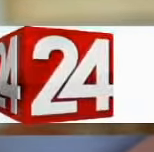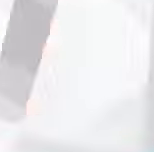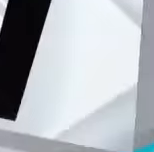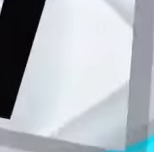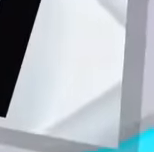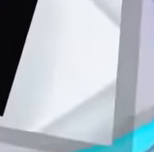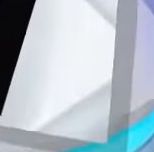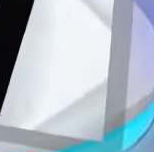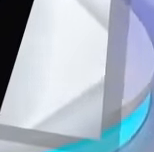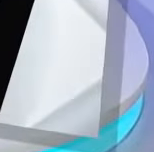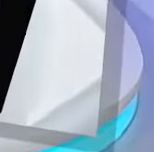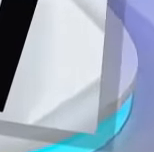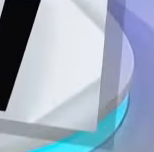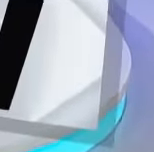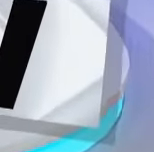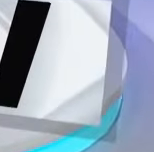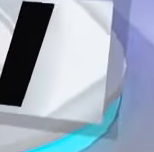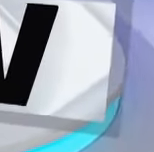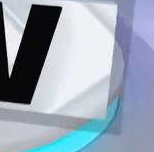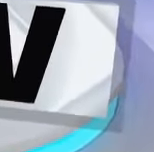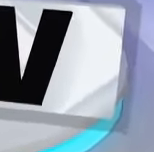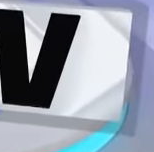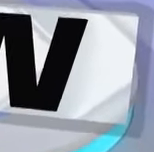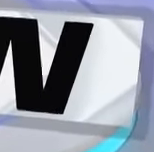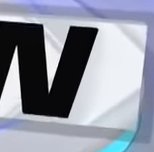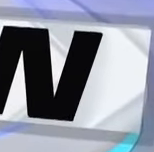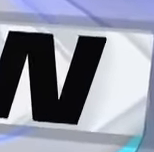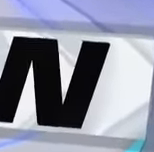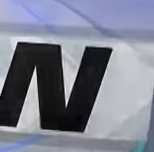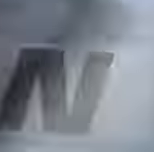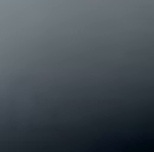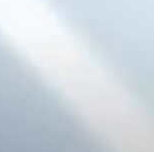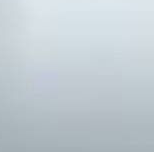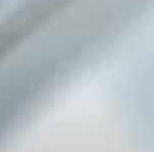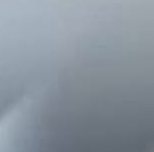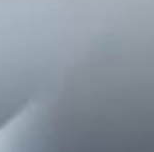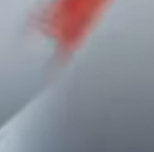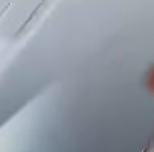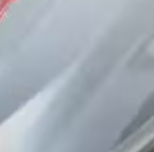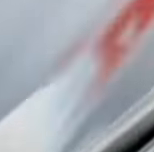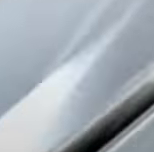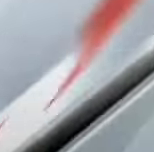Wives. Non-stop ang pagtutok dito lang po sa 24 Oras.